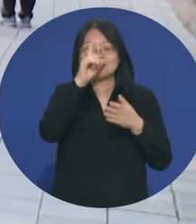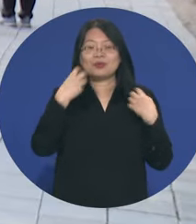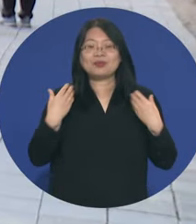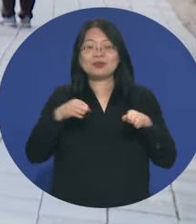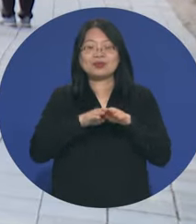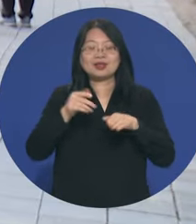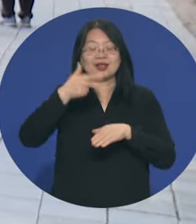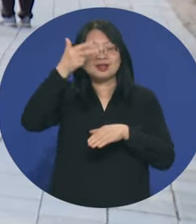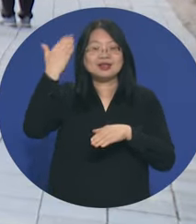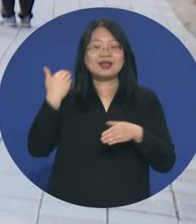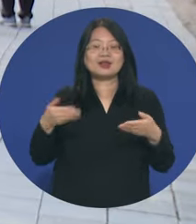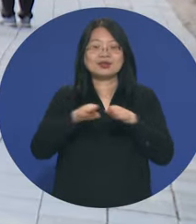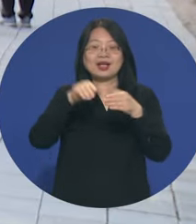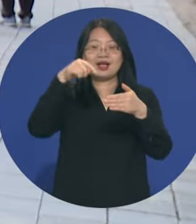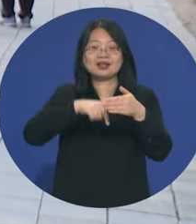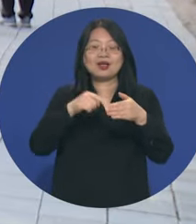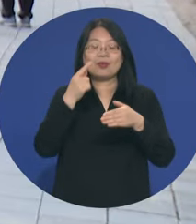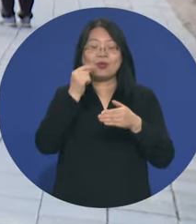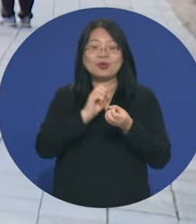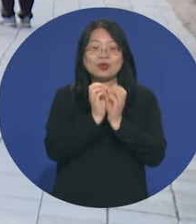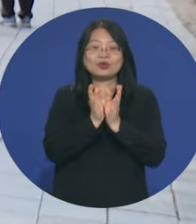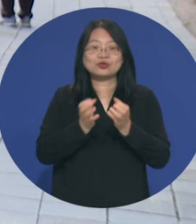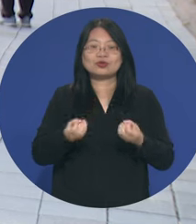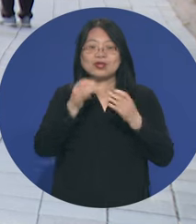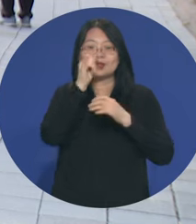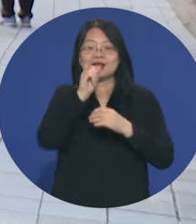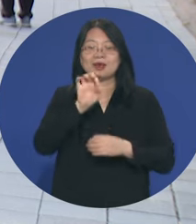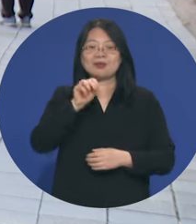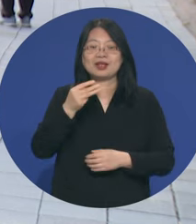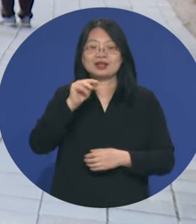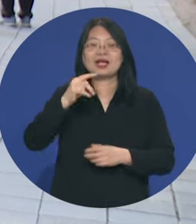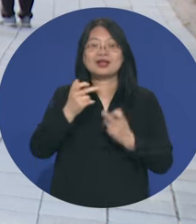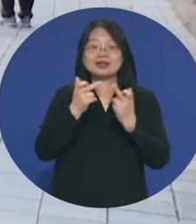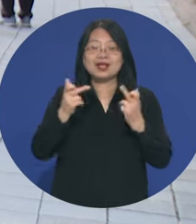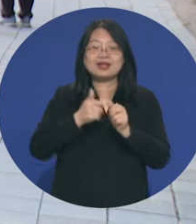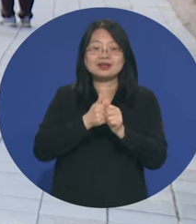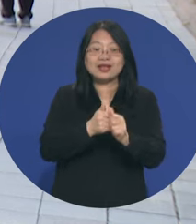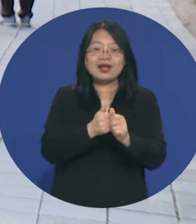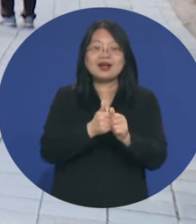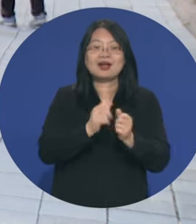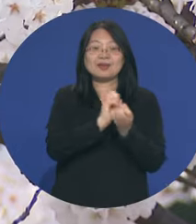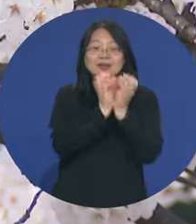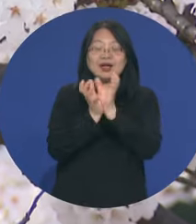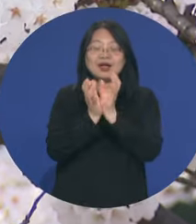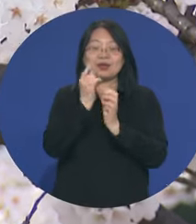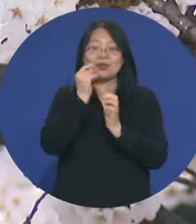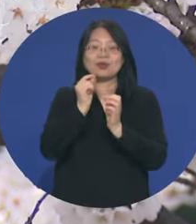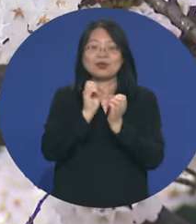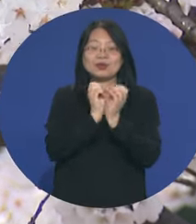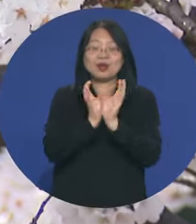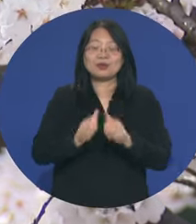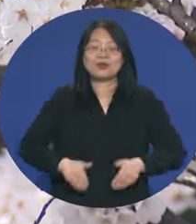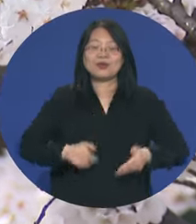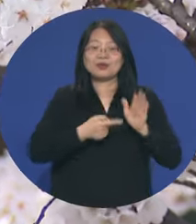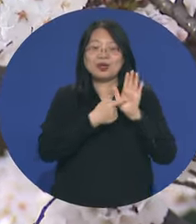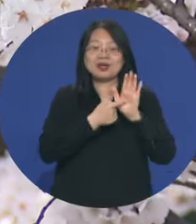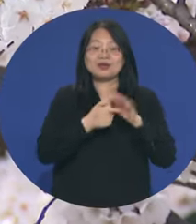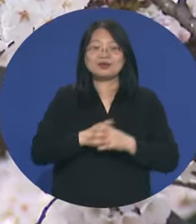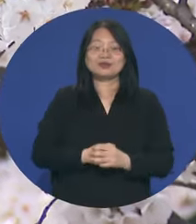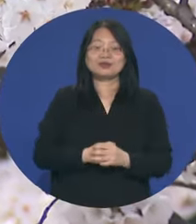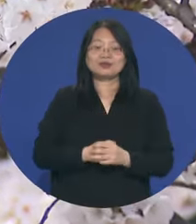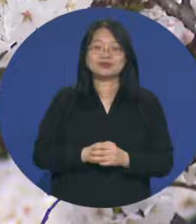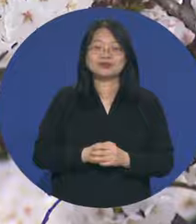예청사에선 봄꽃축제가 시작됐습니다. 팔달산 자락을 따라 만개한 벚꽃이 봄이 왔음을 알립니다. 수줍은 연분홍